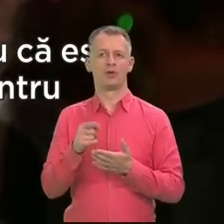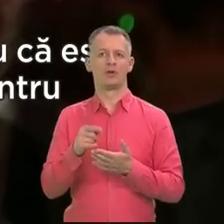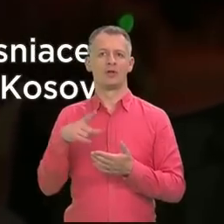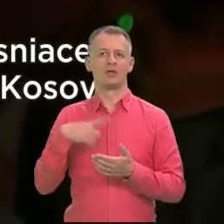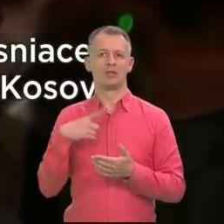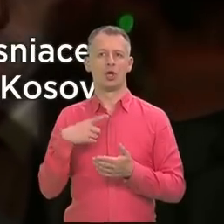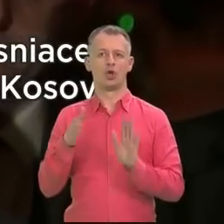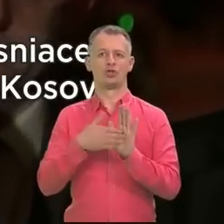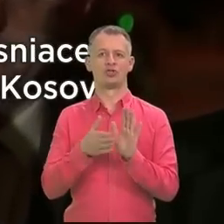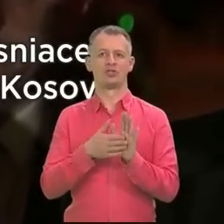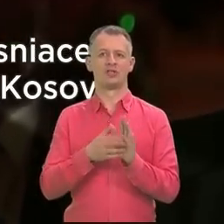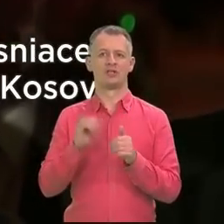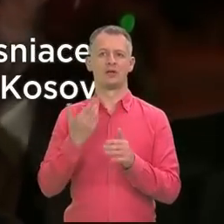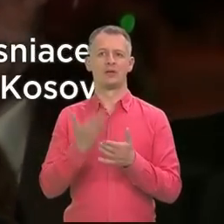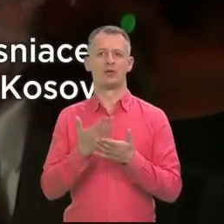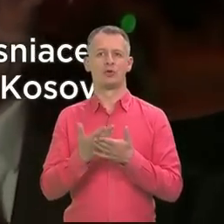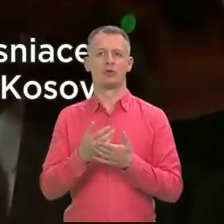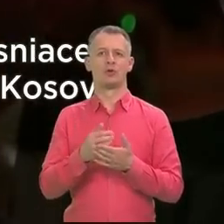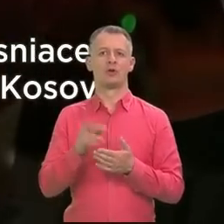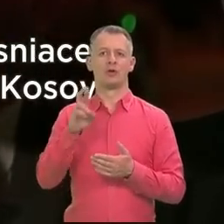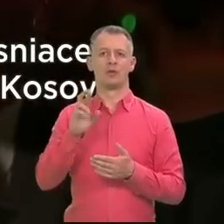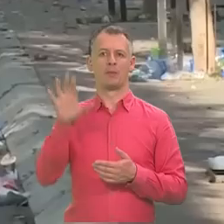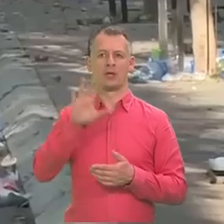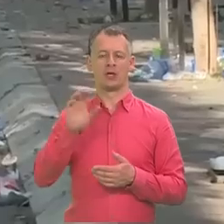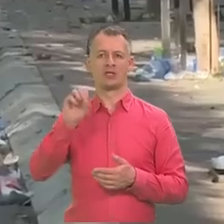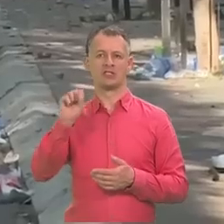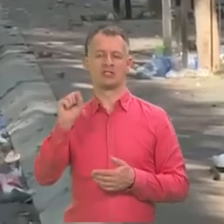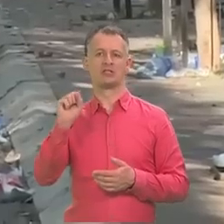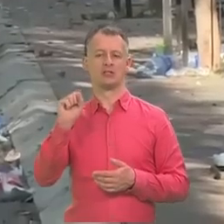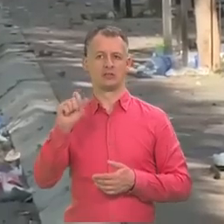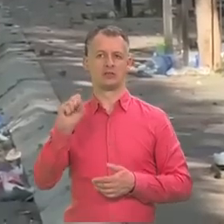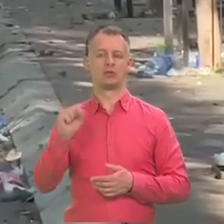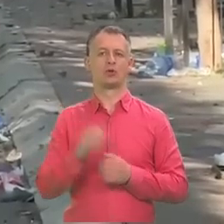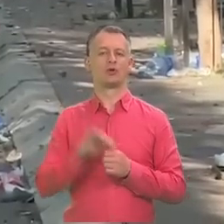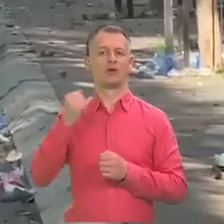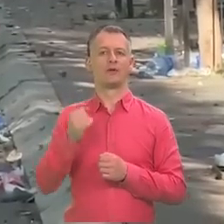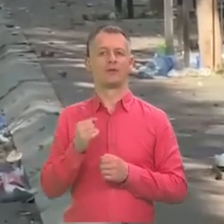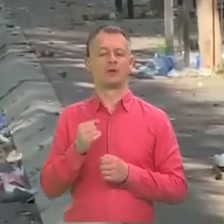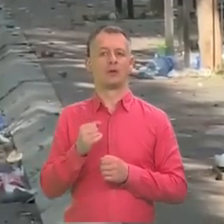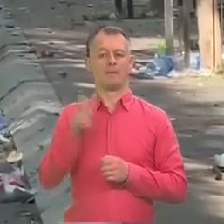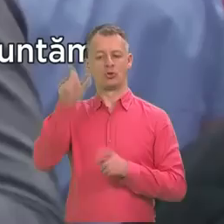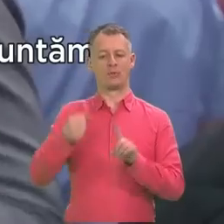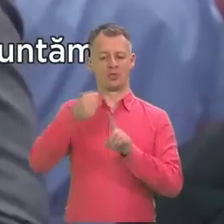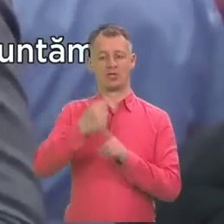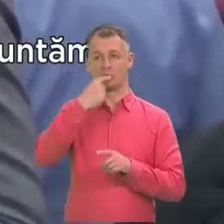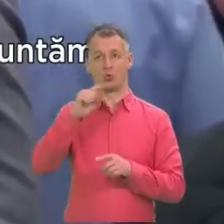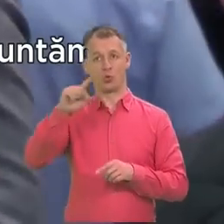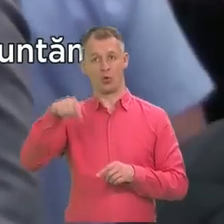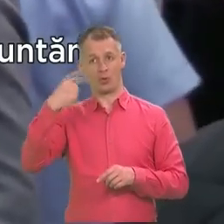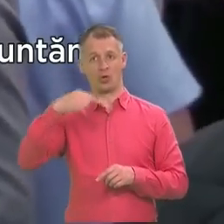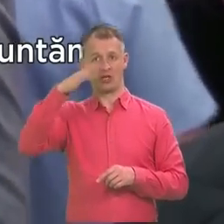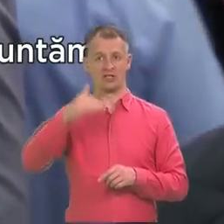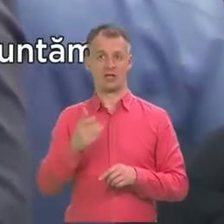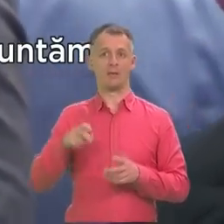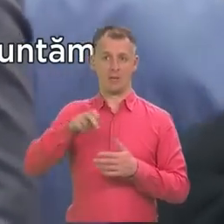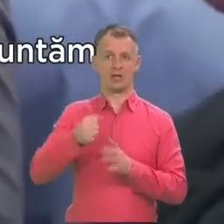ardent desire for Republica Srpska in Kosovo. Protestatarii spun că și în zilele următoare vor ieși în stradă. Serbs do not have problem